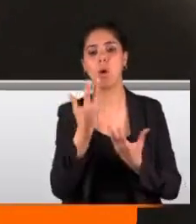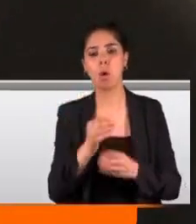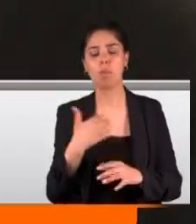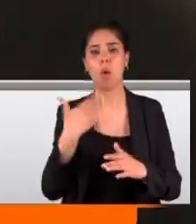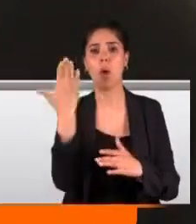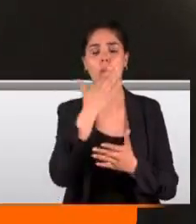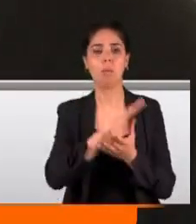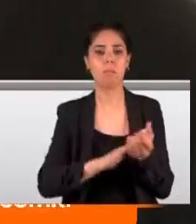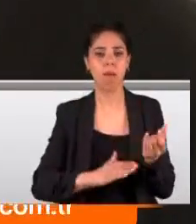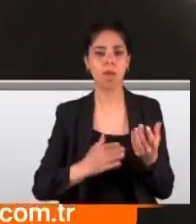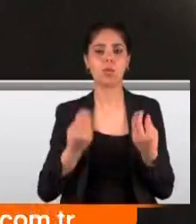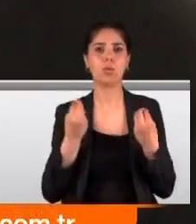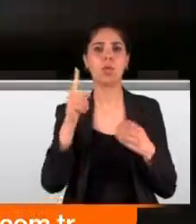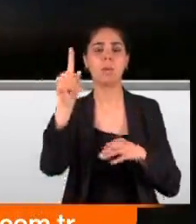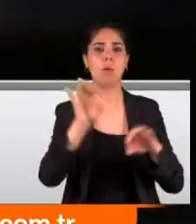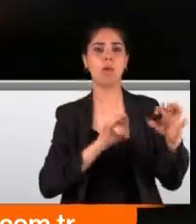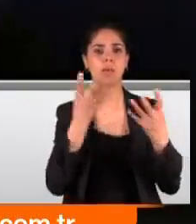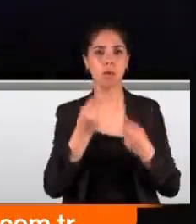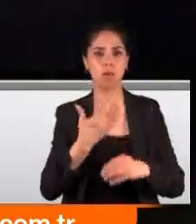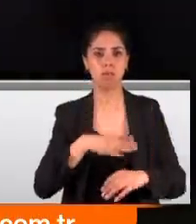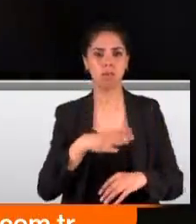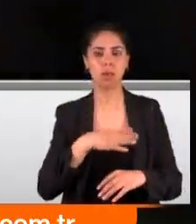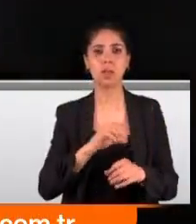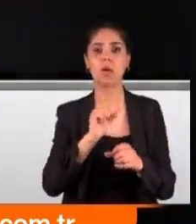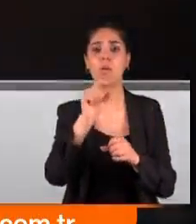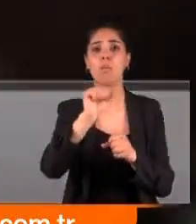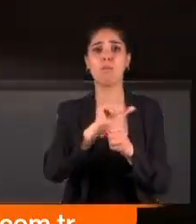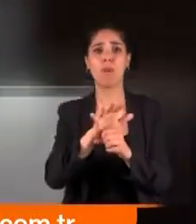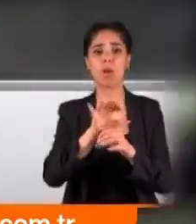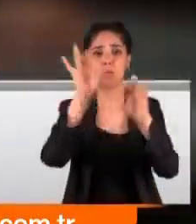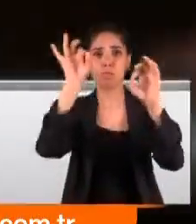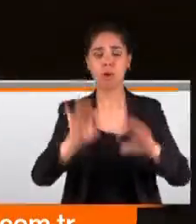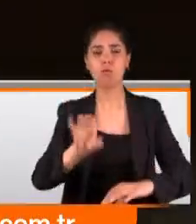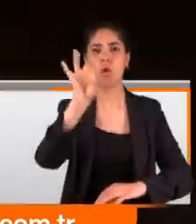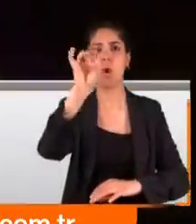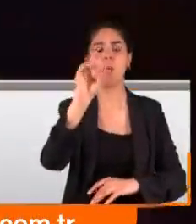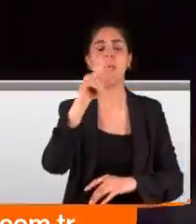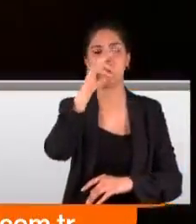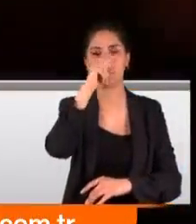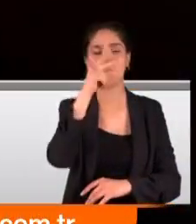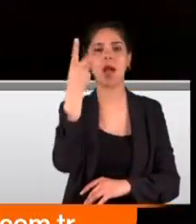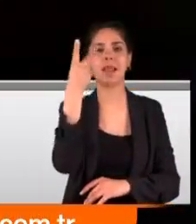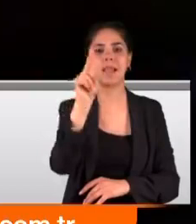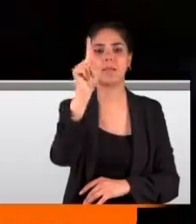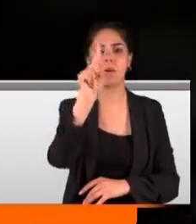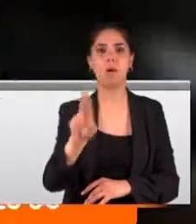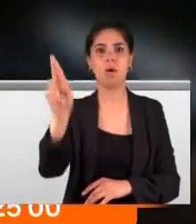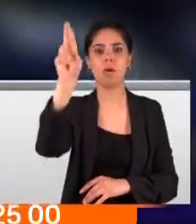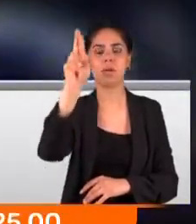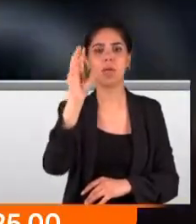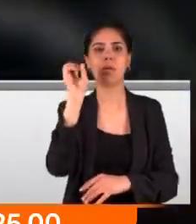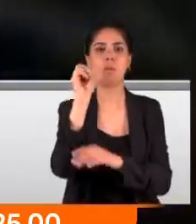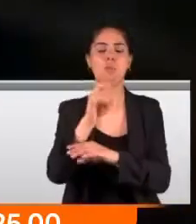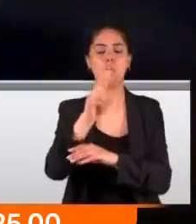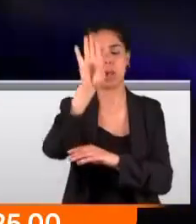okulumda bitirmek ve çok iyi bir mühendis olmak istiyorum başında 15mart 2020'de okullar kapatılınca eğitim gördüğü